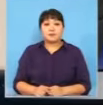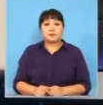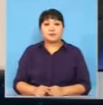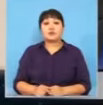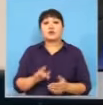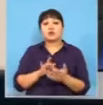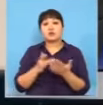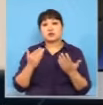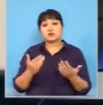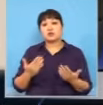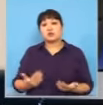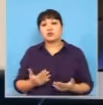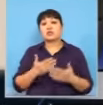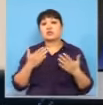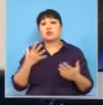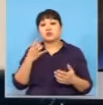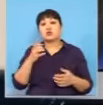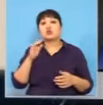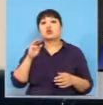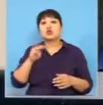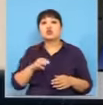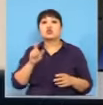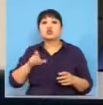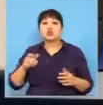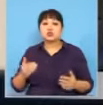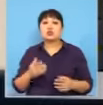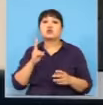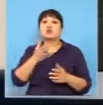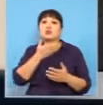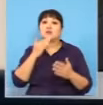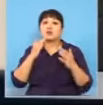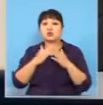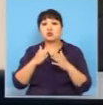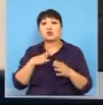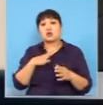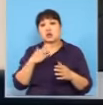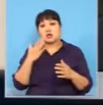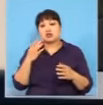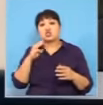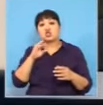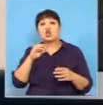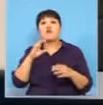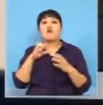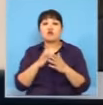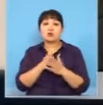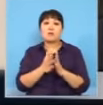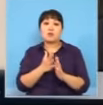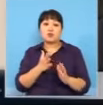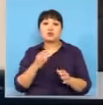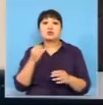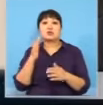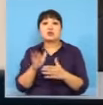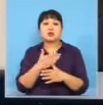В городе на сегодня проживают свыше 500 тысяч жителей. Для тех, кто не имеет крыши над головой, действует жилфонд, в котором в порядке очереди